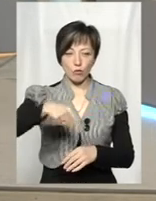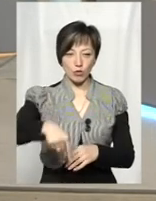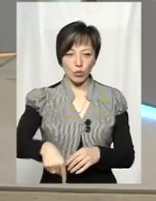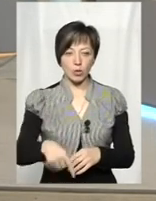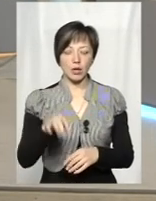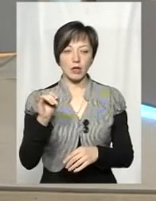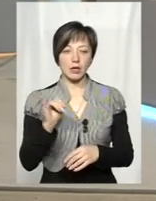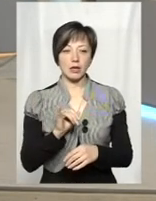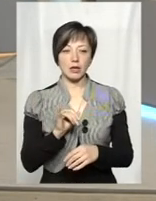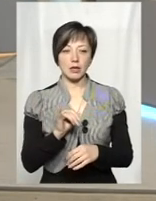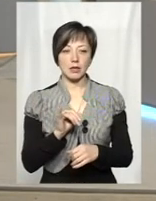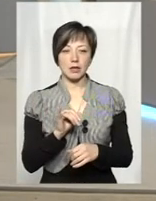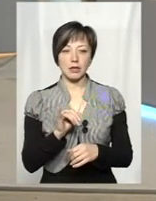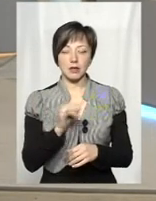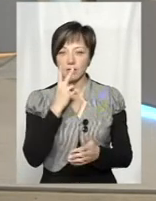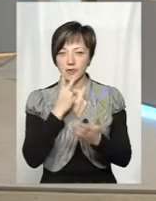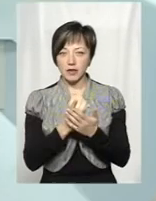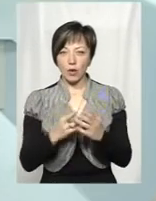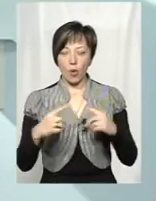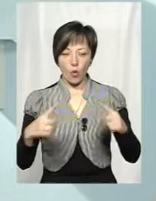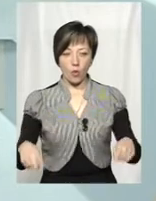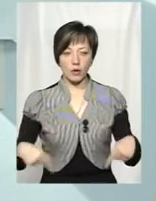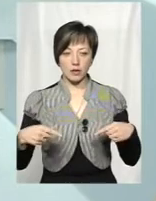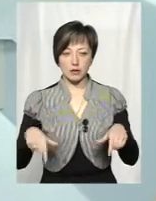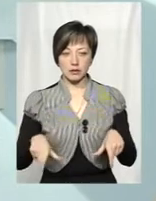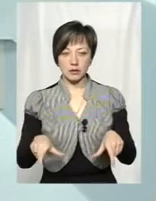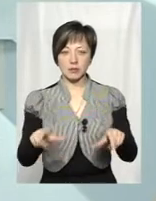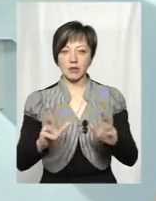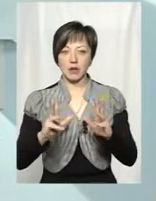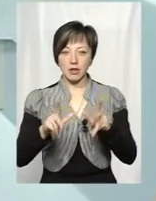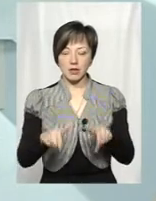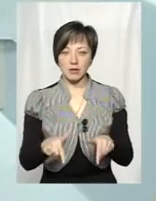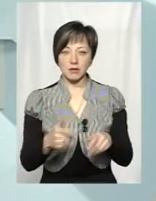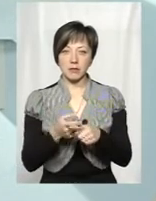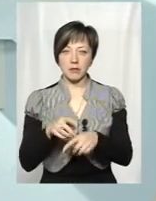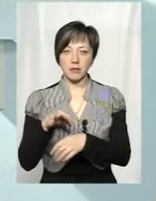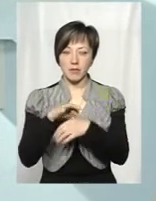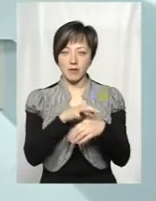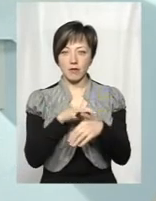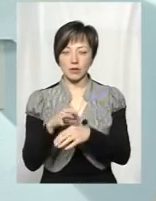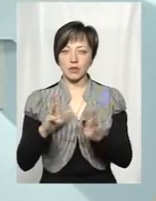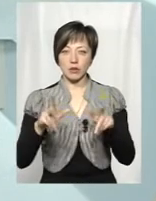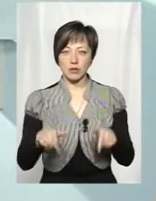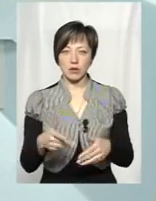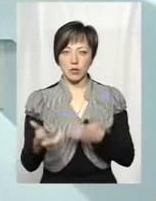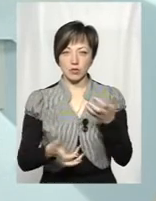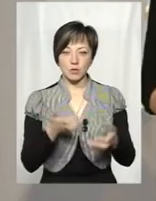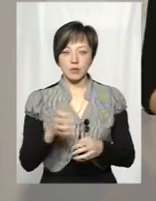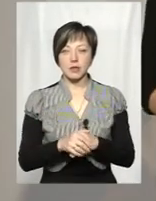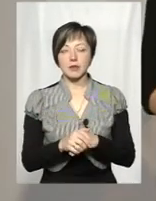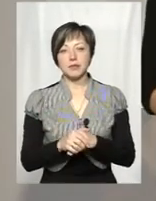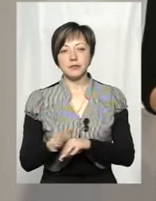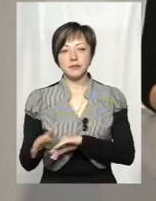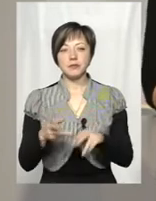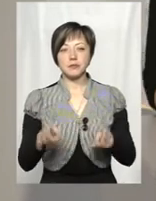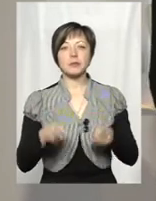і там сліди від коліс, можливо, навіть тракторці оці перевозили і розкопували тракторця. Між тим, у Кримінальному